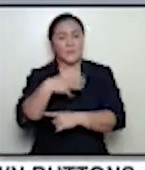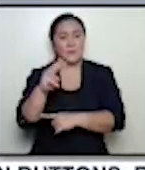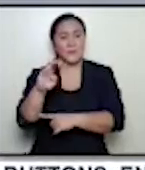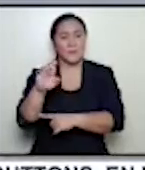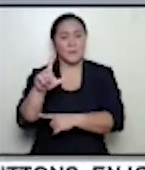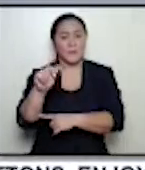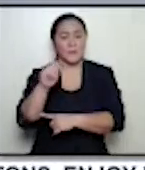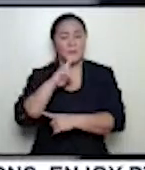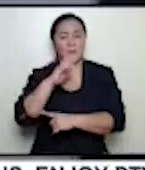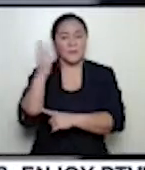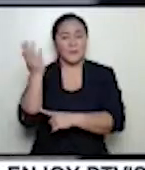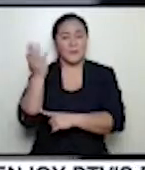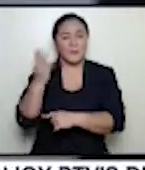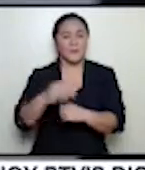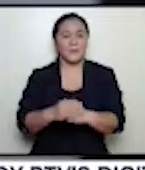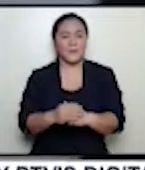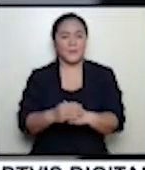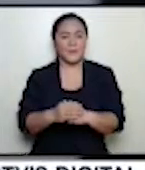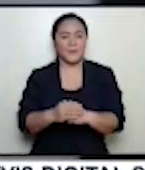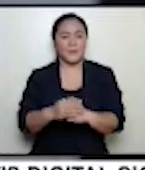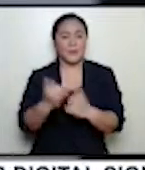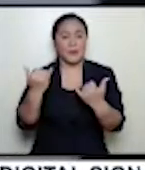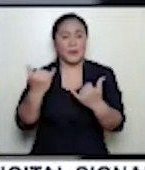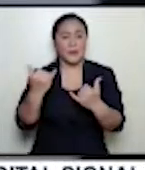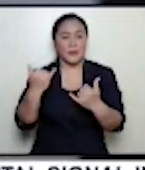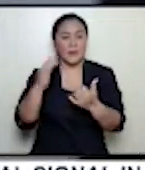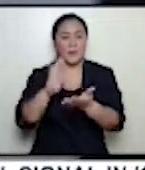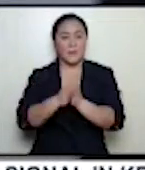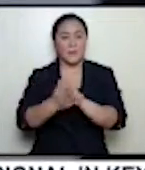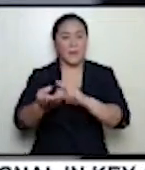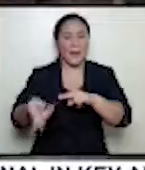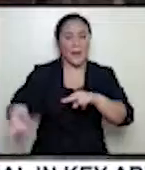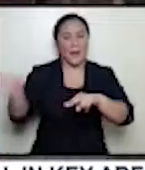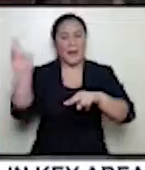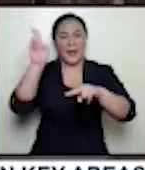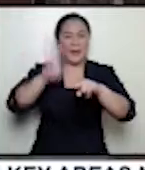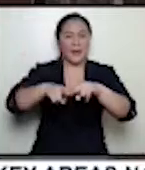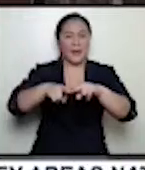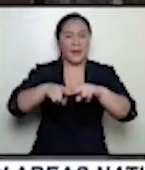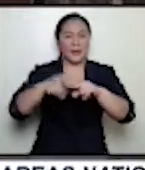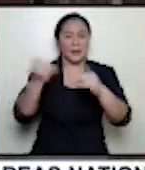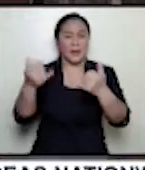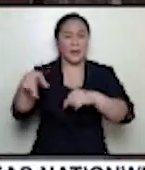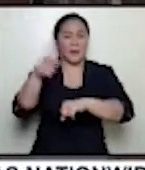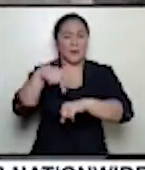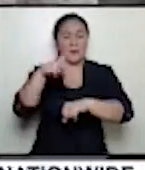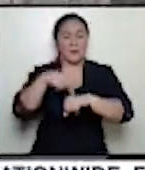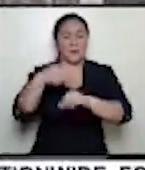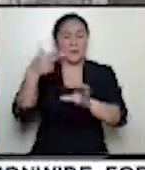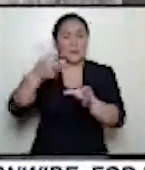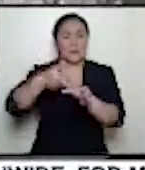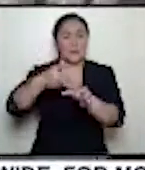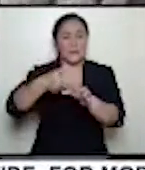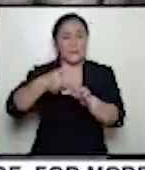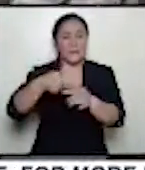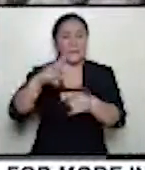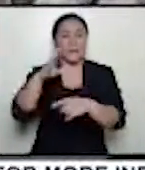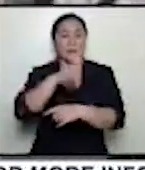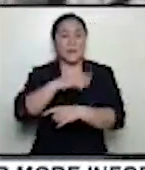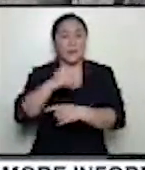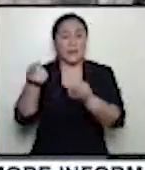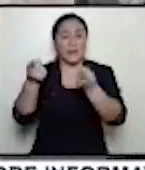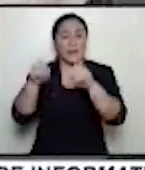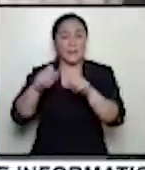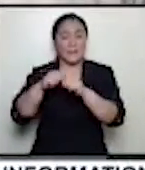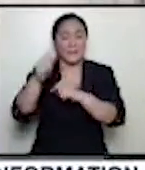Sa gitna ng pagsipa ng presyo ng produktong petrolyo sa bansa ngayon at patuloy na krisis sa Ukraine, pag-aaralan na